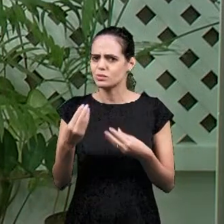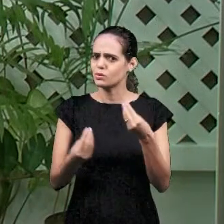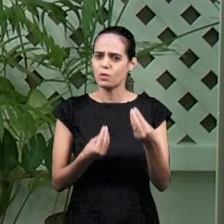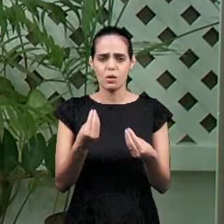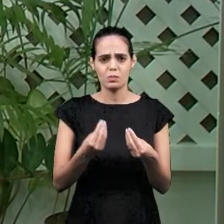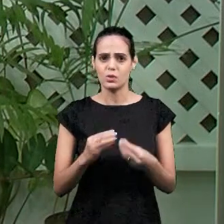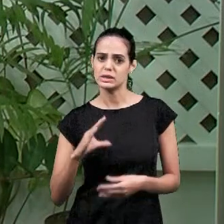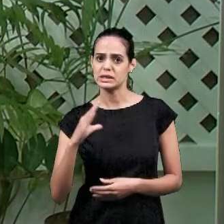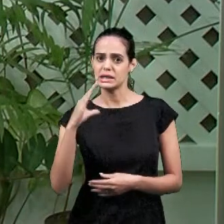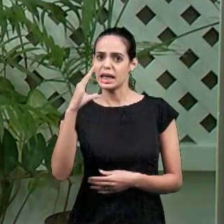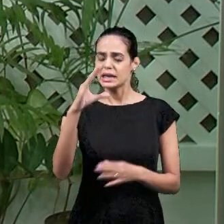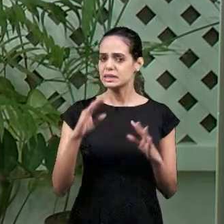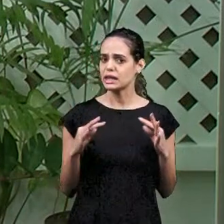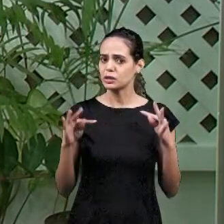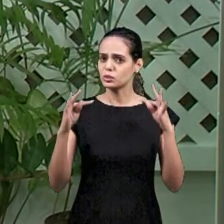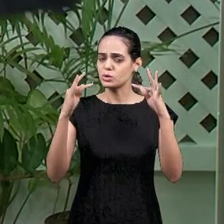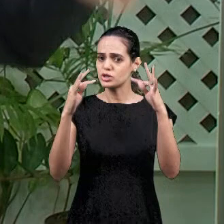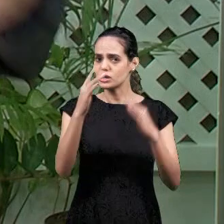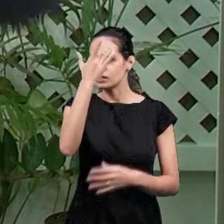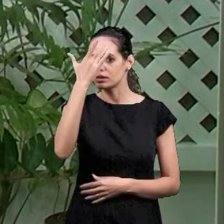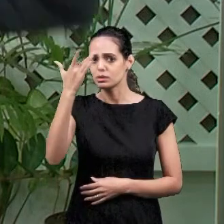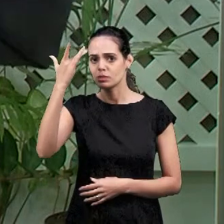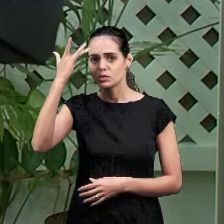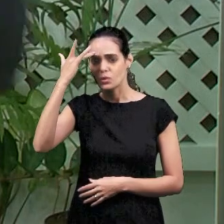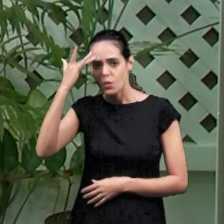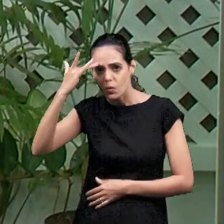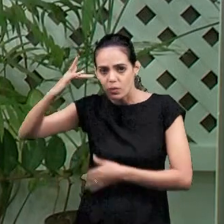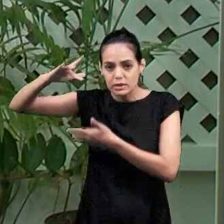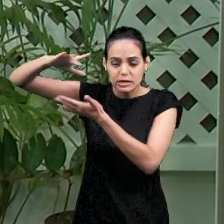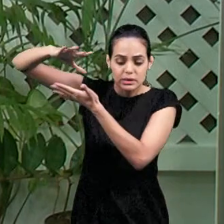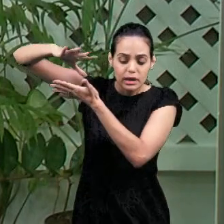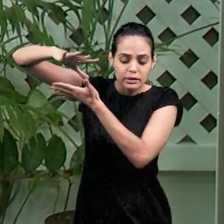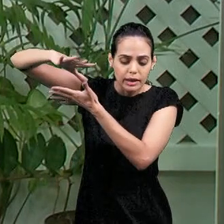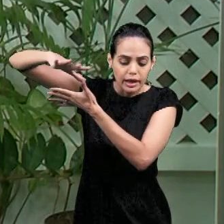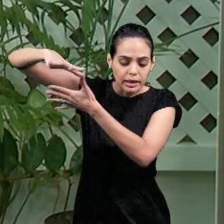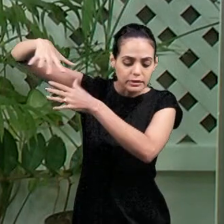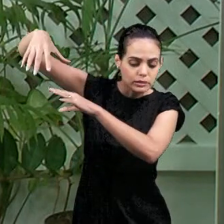dispose, tous les mécanismes, tous les moyens de science, recherche, tout le monde